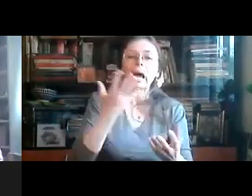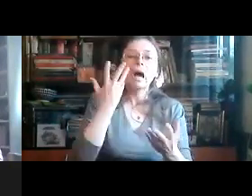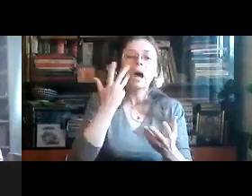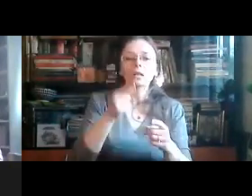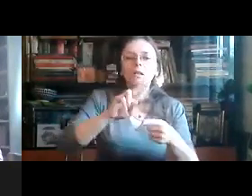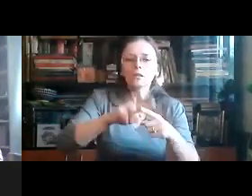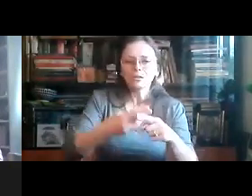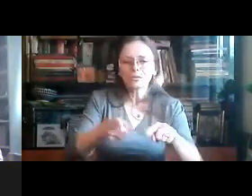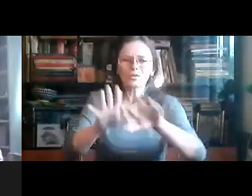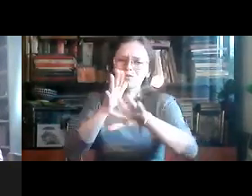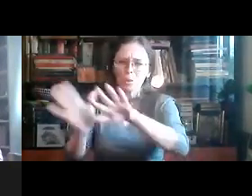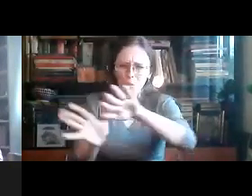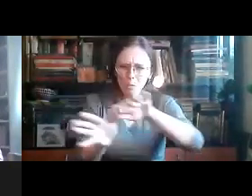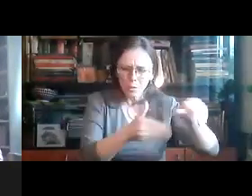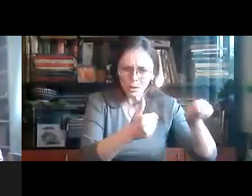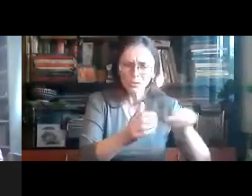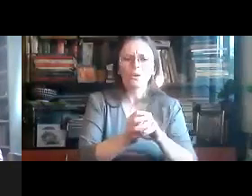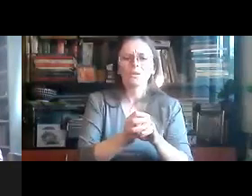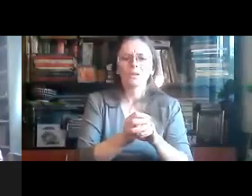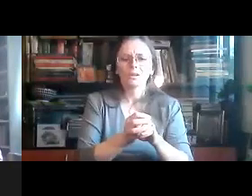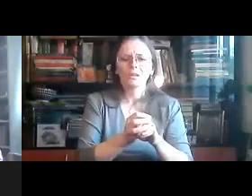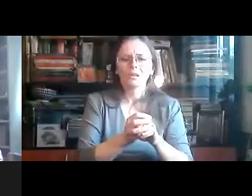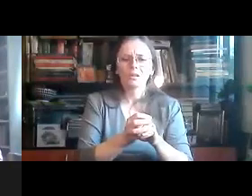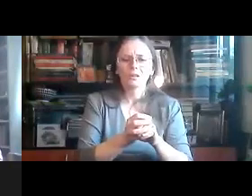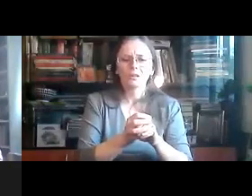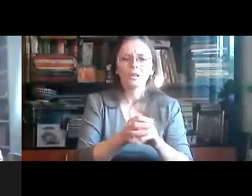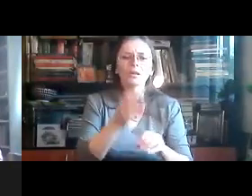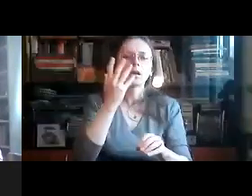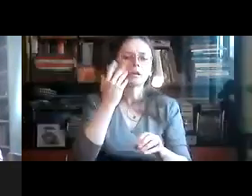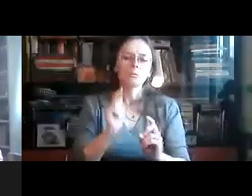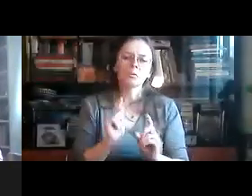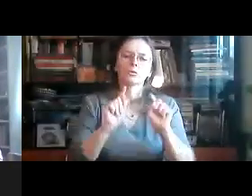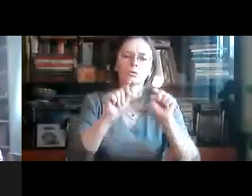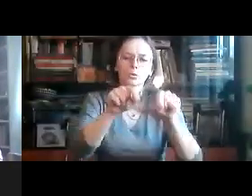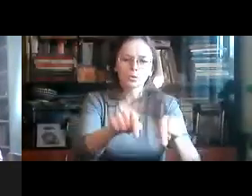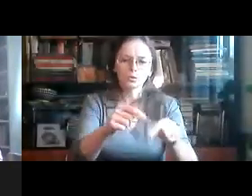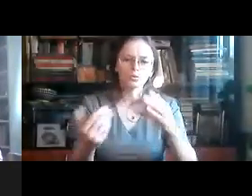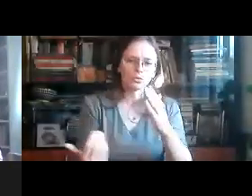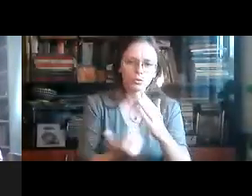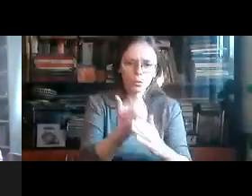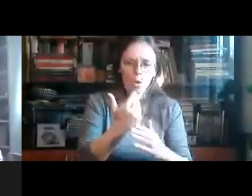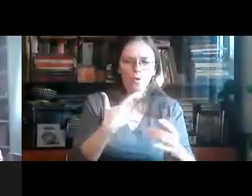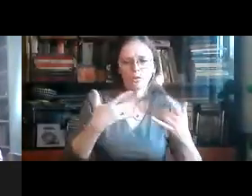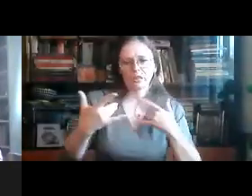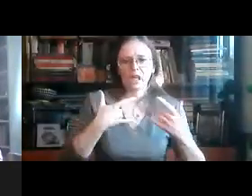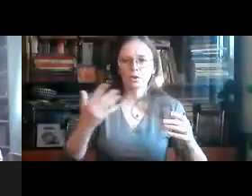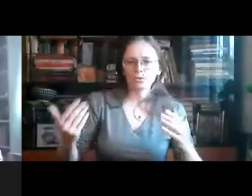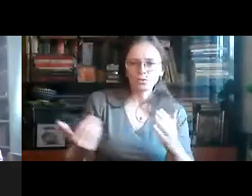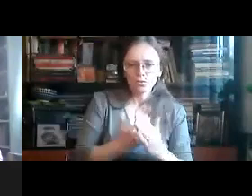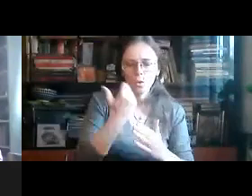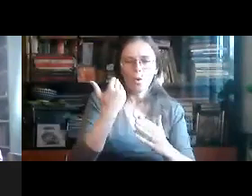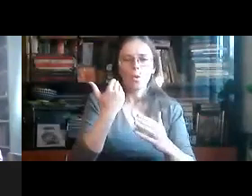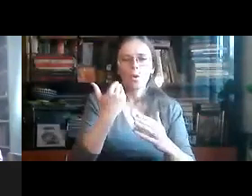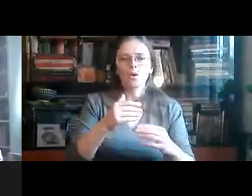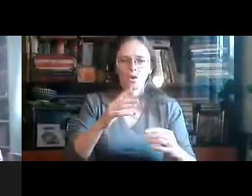к настоящему театру офлайн еще больше интерес, народ очень соскучится, и да, и